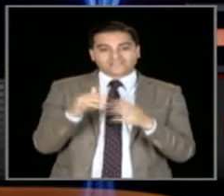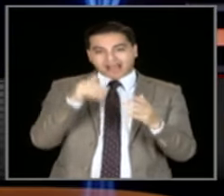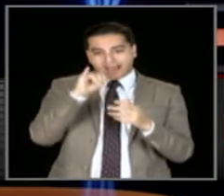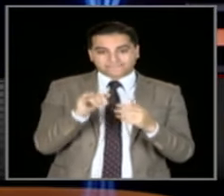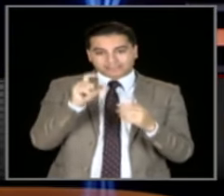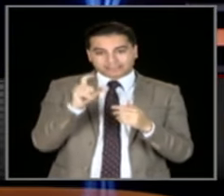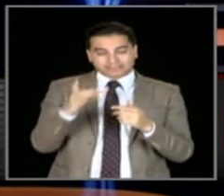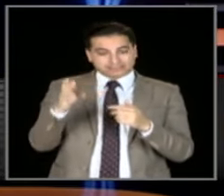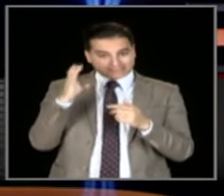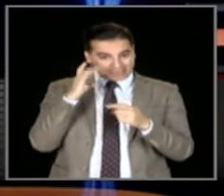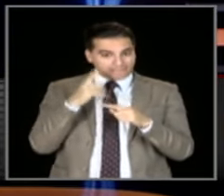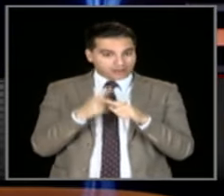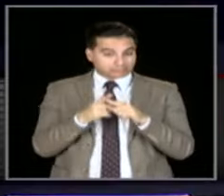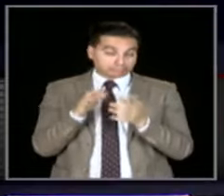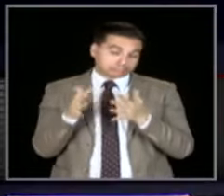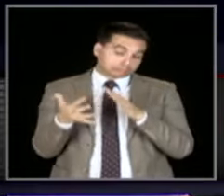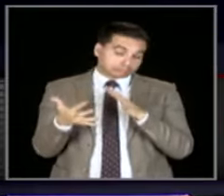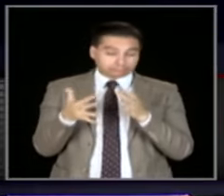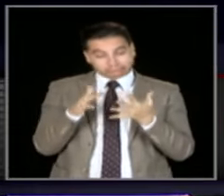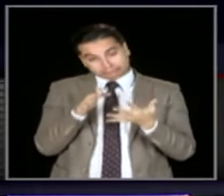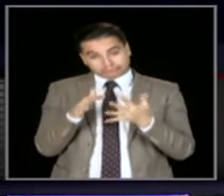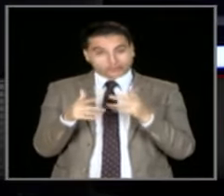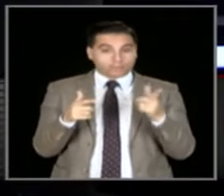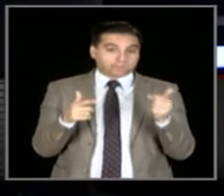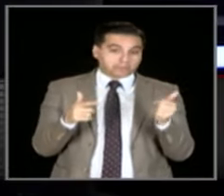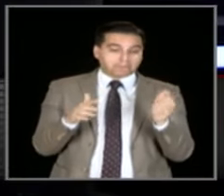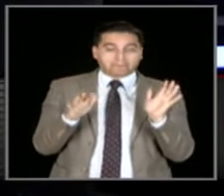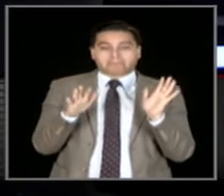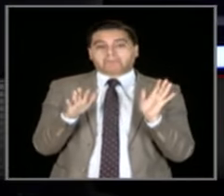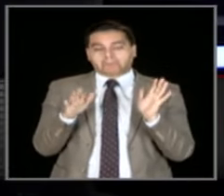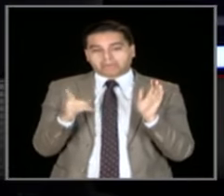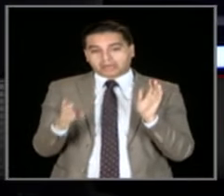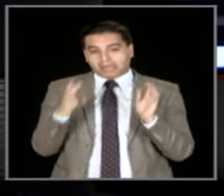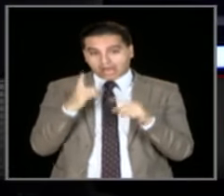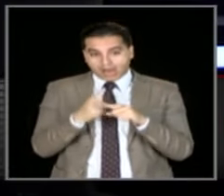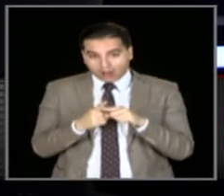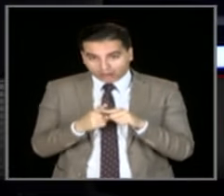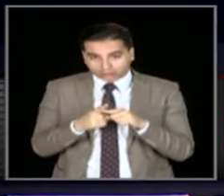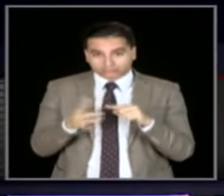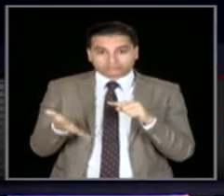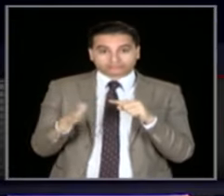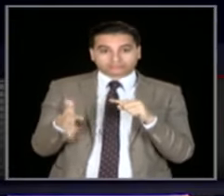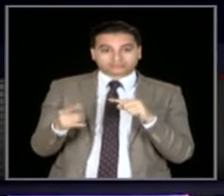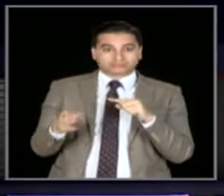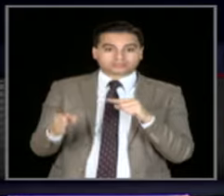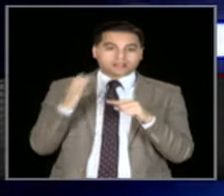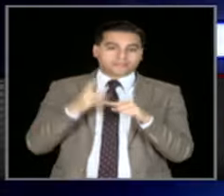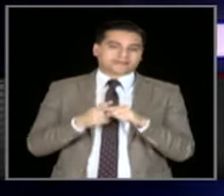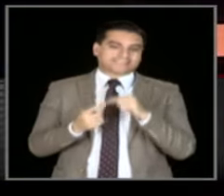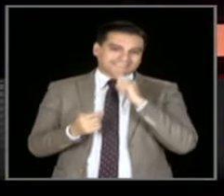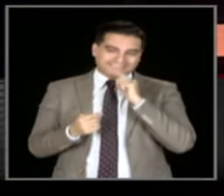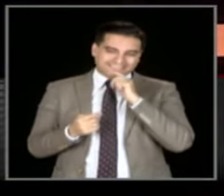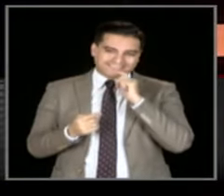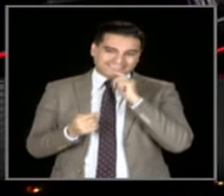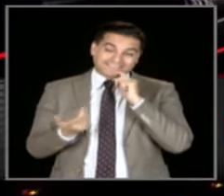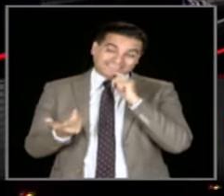إجابة؟ هو تقريبا يعني. يا نهار أبيض، يعني إجابة ميدو غلط. إجابة خاطئة.